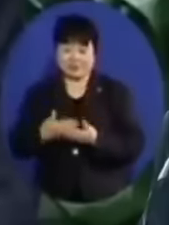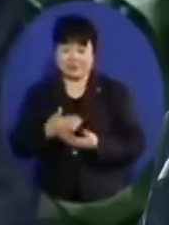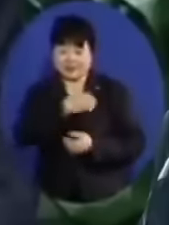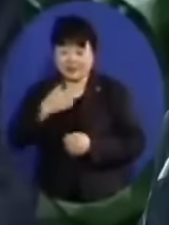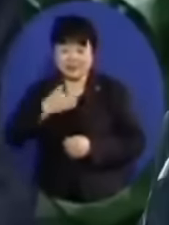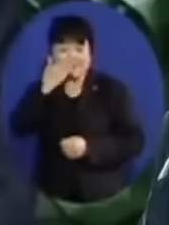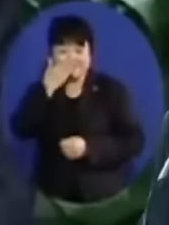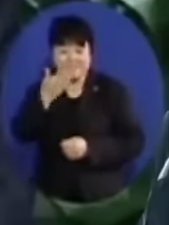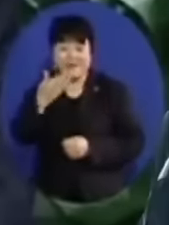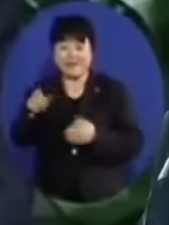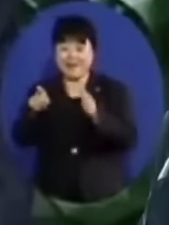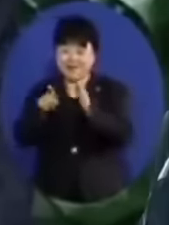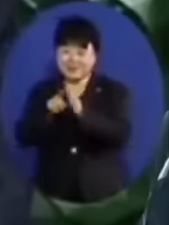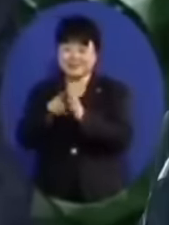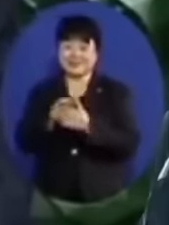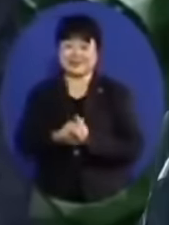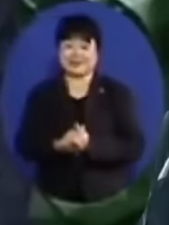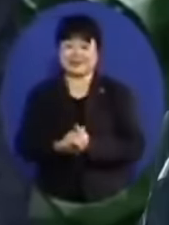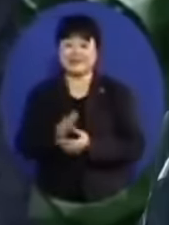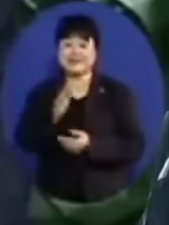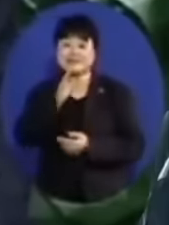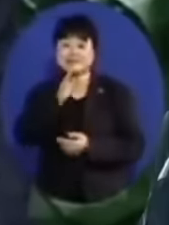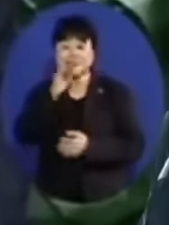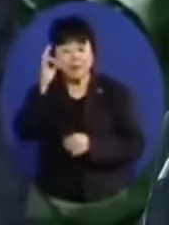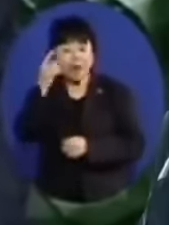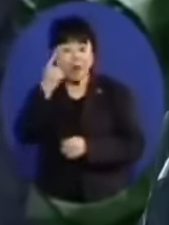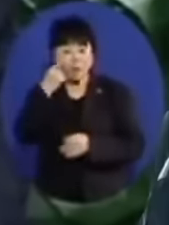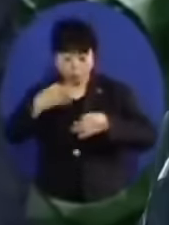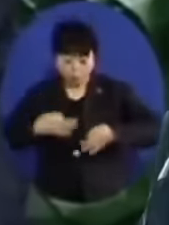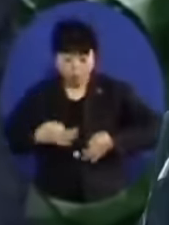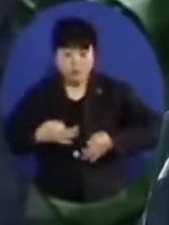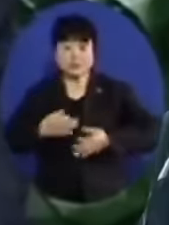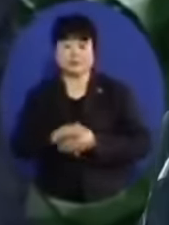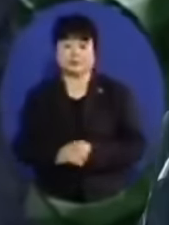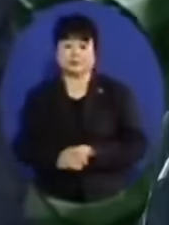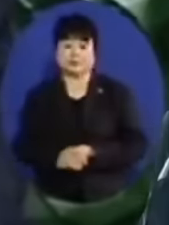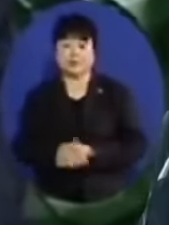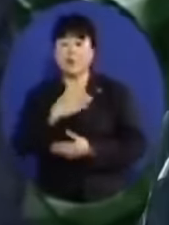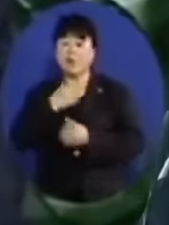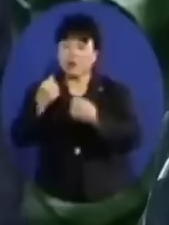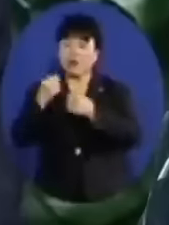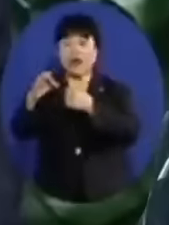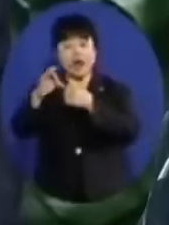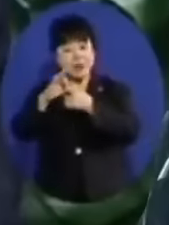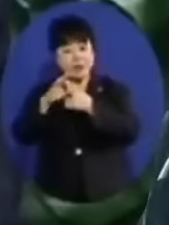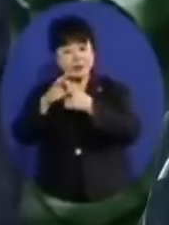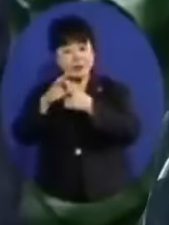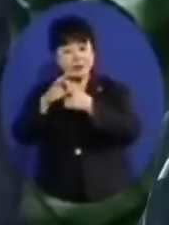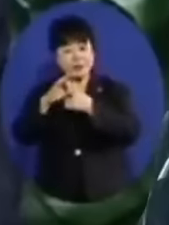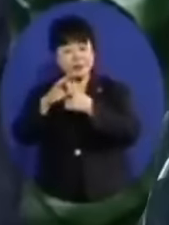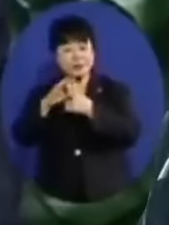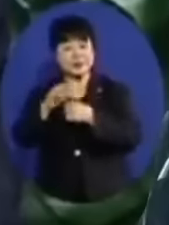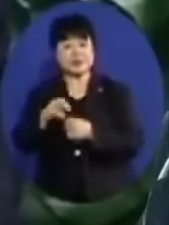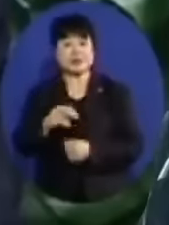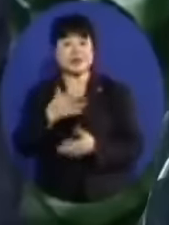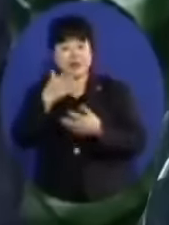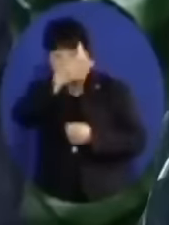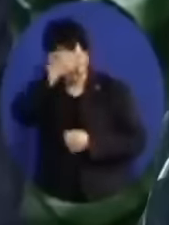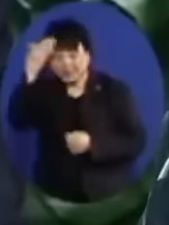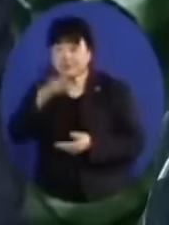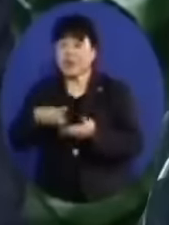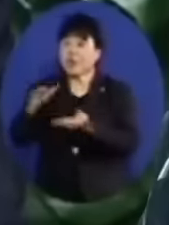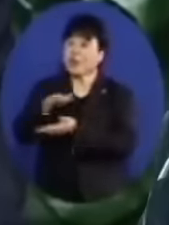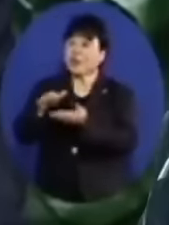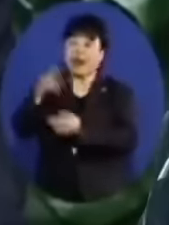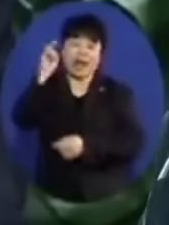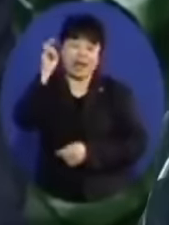된다는 것입니다. 사실 제가 가만히 보면 제가 아주 건강했으면 더 많이 젊었을 때 놀았을